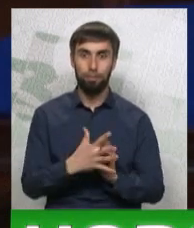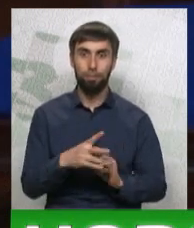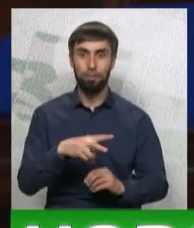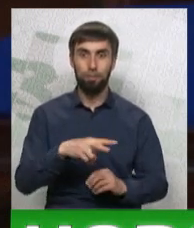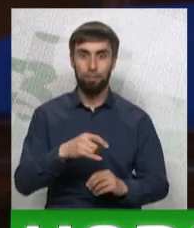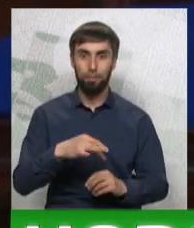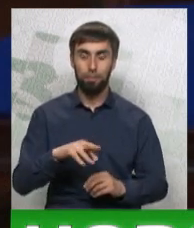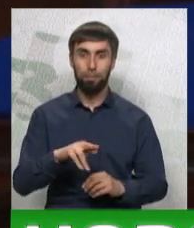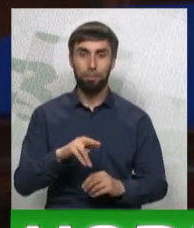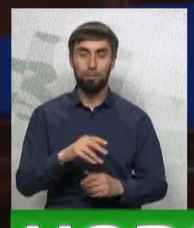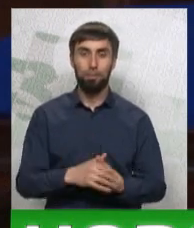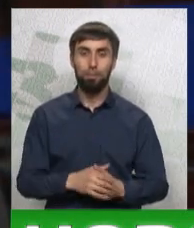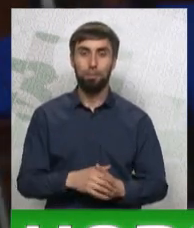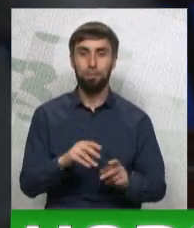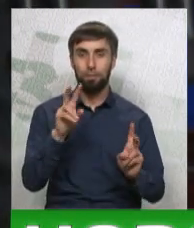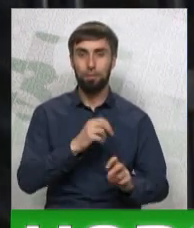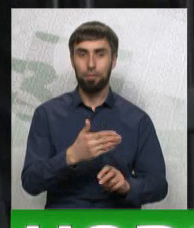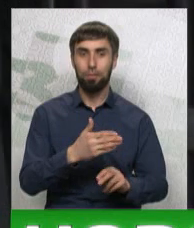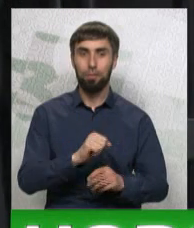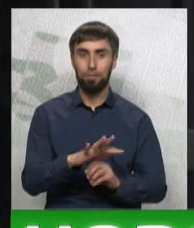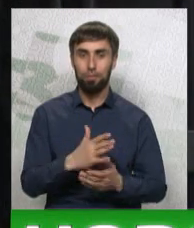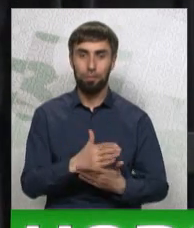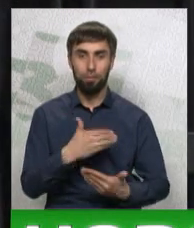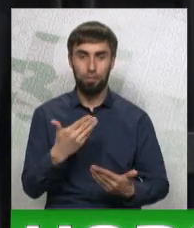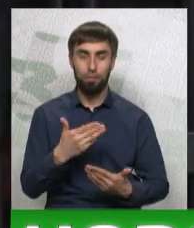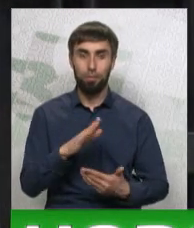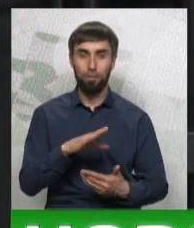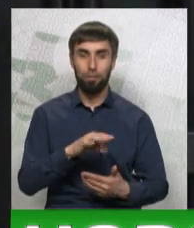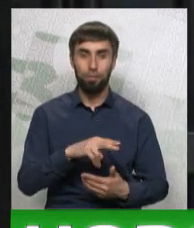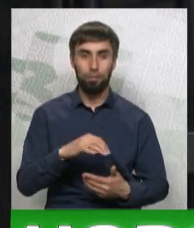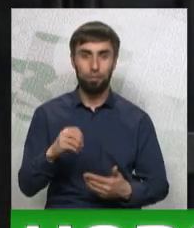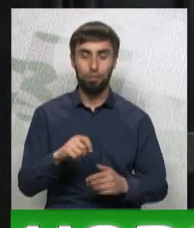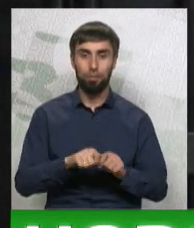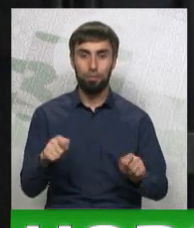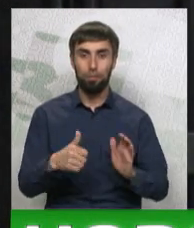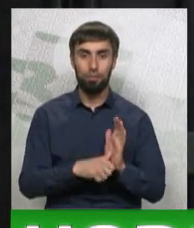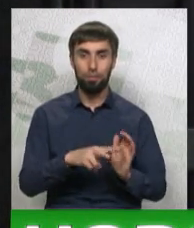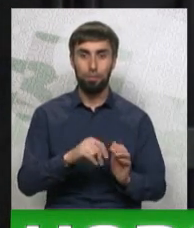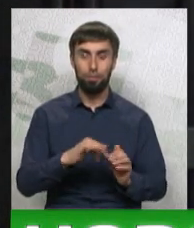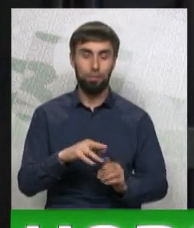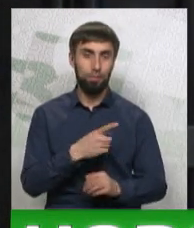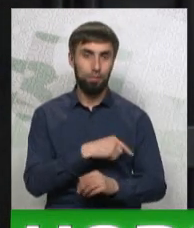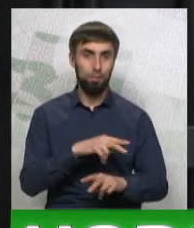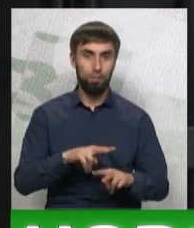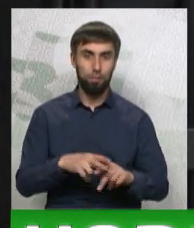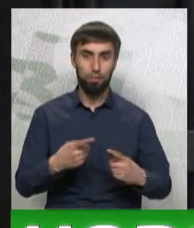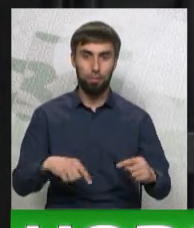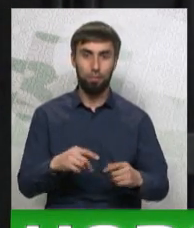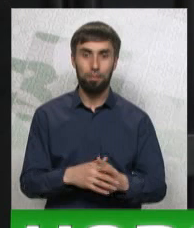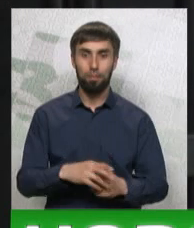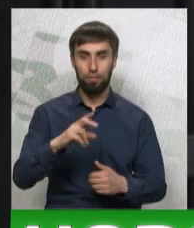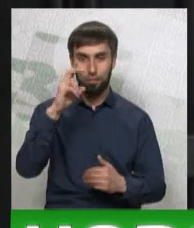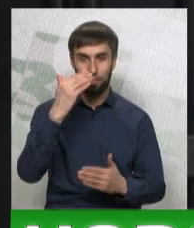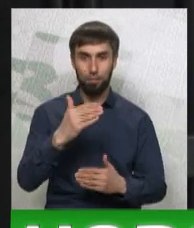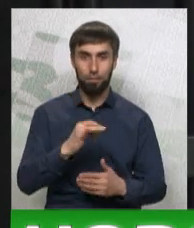лабораторий, осуществляющих тестирование граждан на проявление коронавирусной инфекции. В том числе развернуто 6 лабораторий в медицинских организациях,